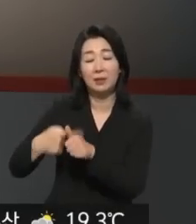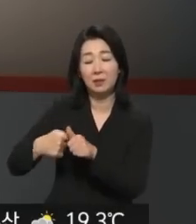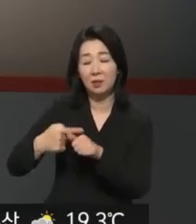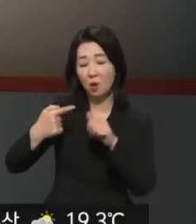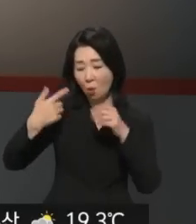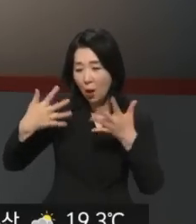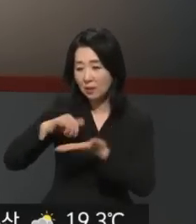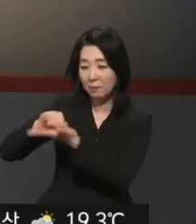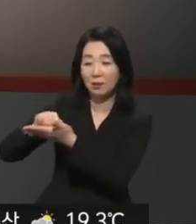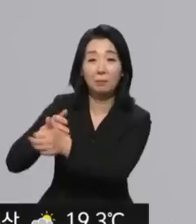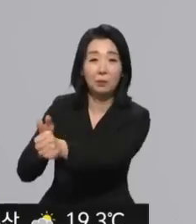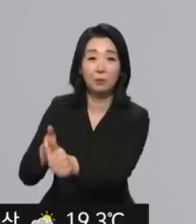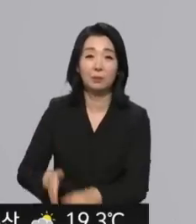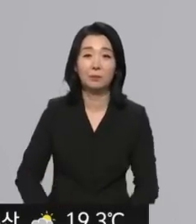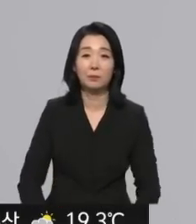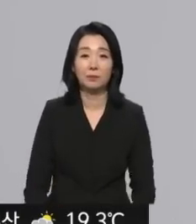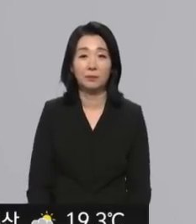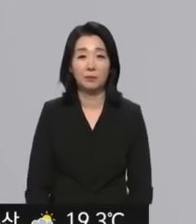것 같습니다.